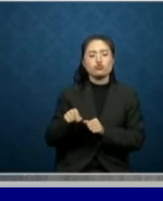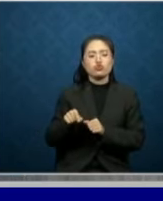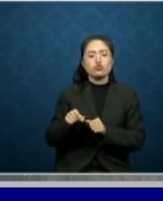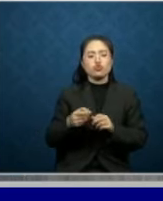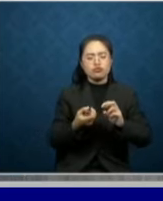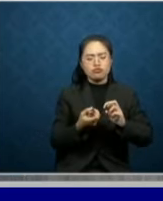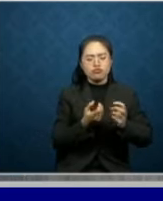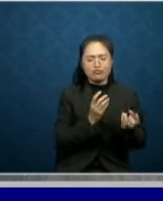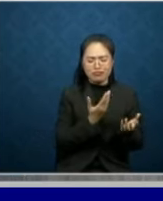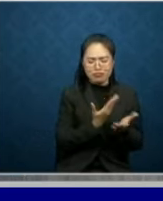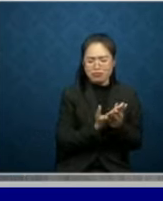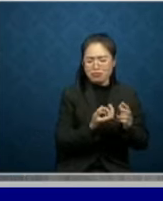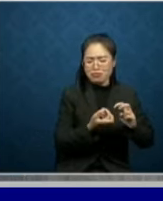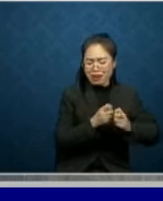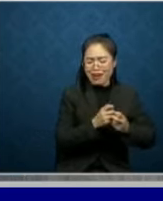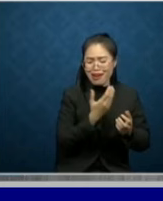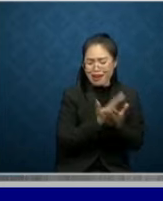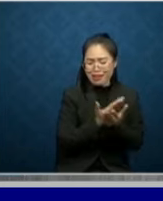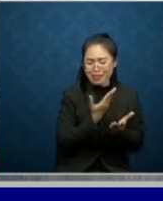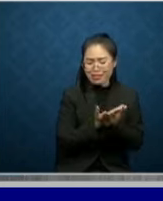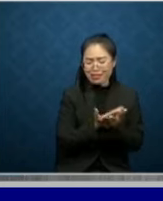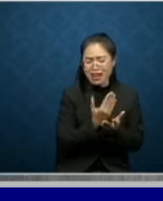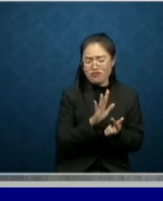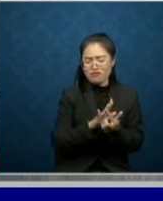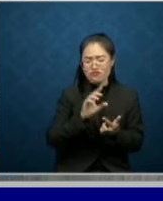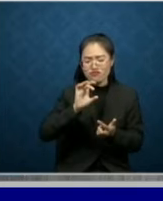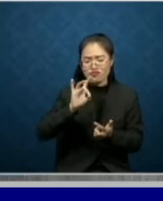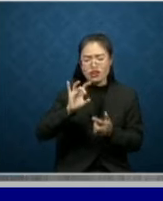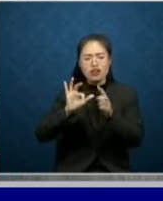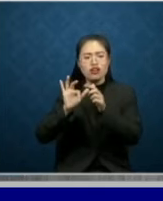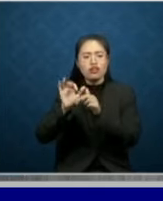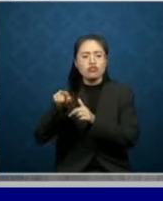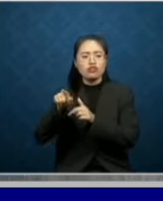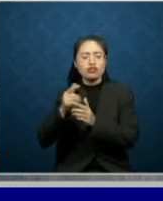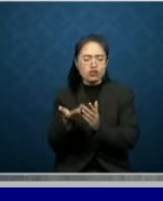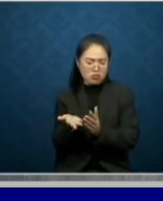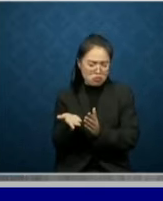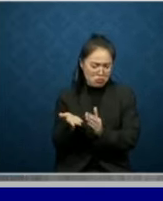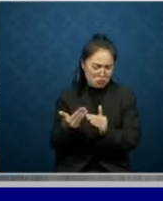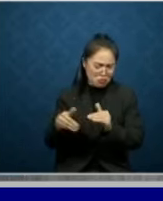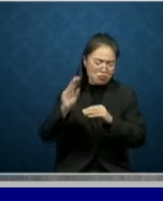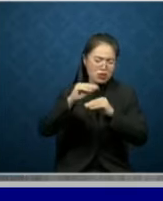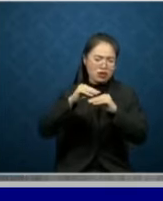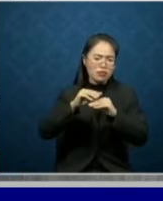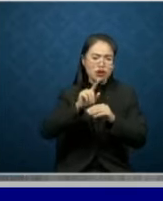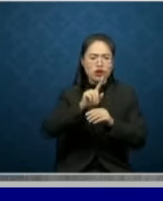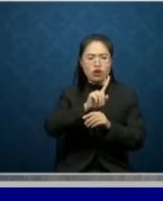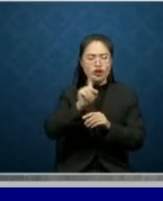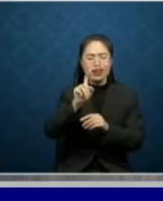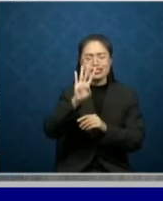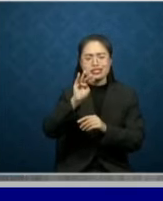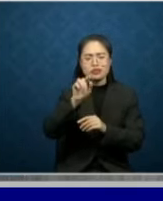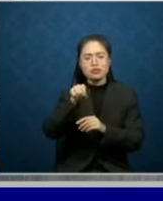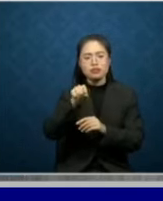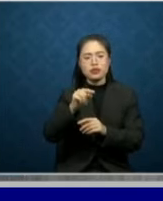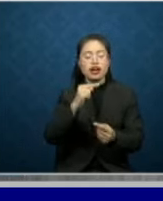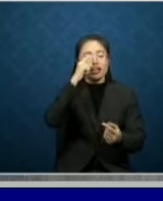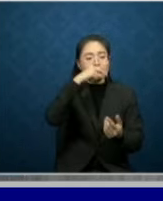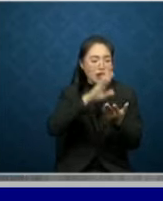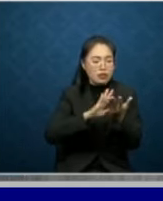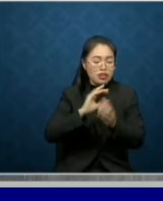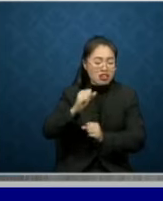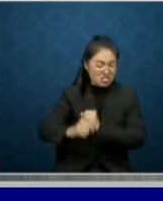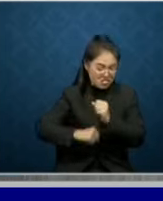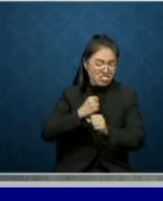วิกฤตเงินเฟ้อเงินเฟ้อต้องสูงมากๆร้อยละ40นะครับขึ้นไปนะครับในประเทศไทยเนี่ยในรอบ3ปี10ปีเนี่